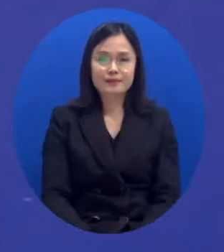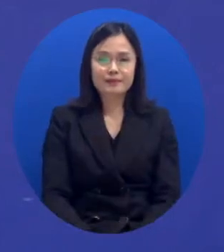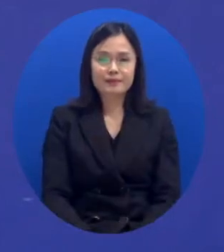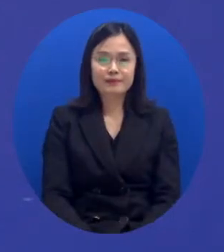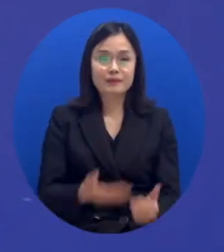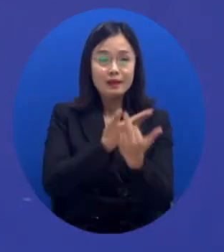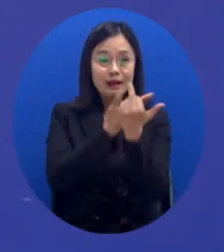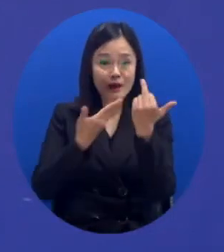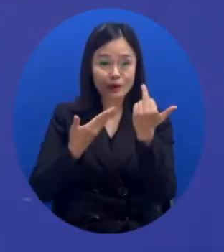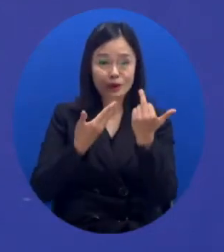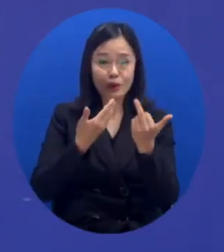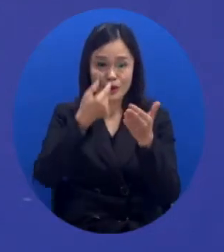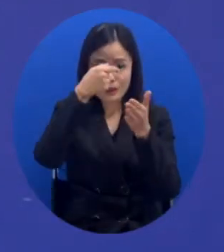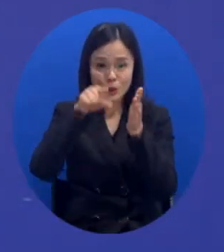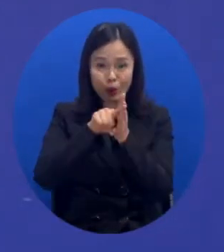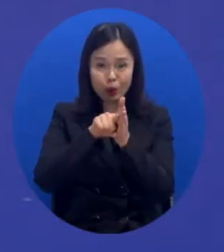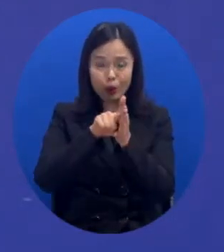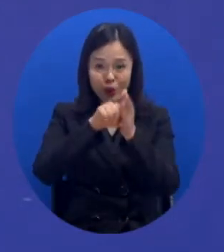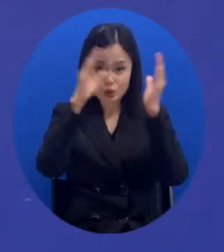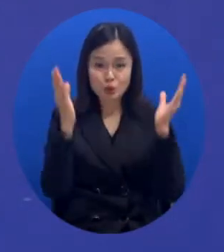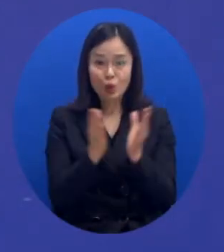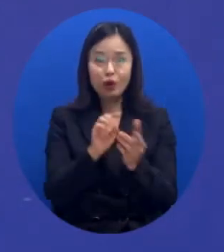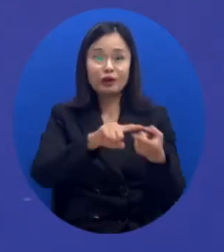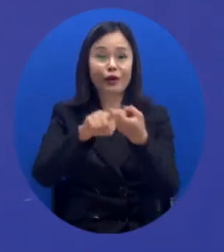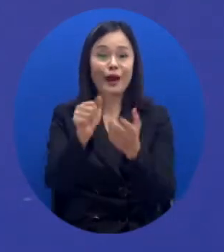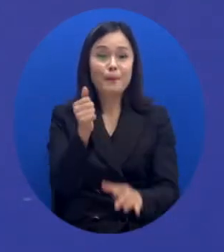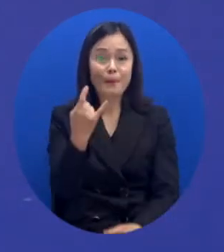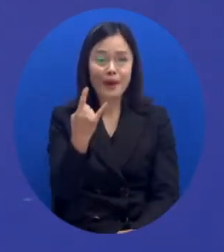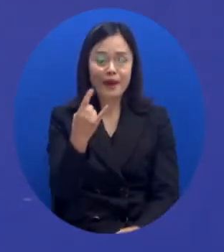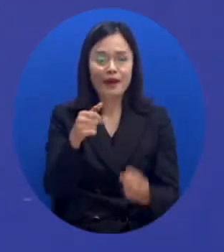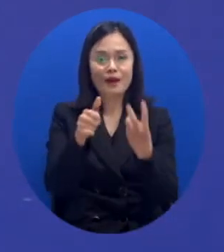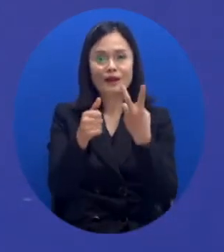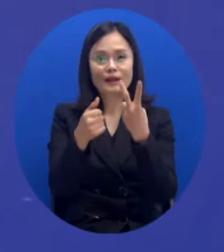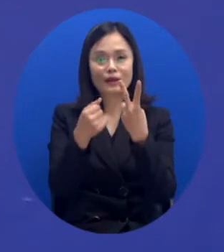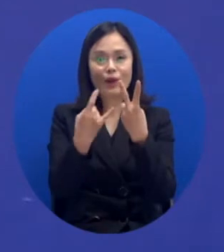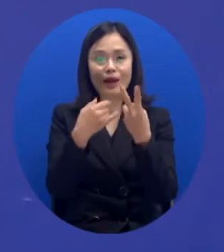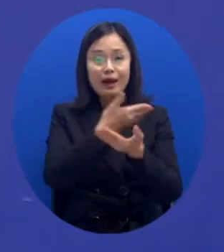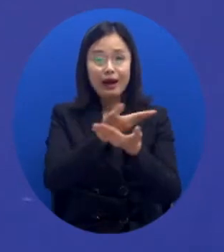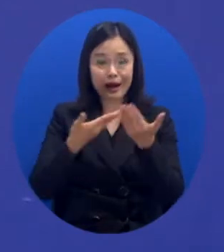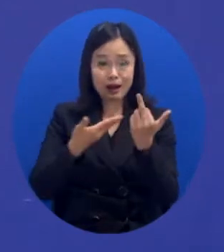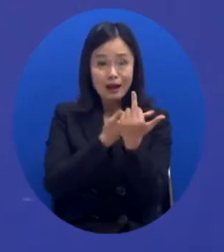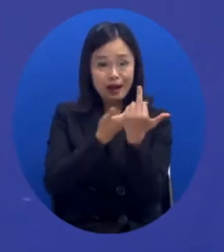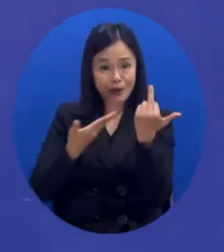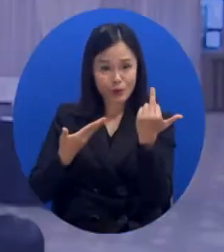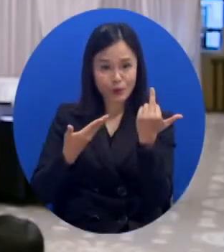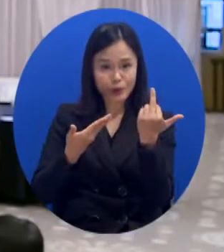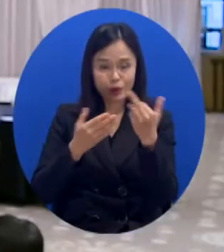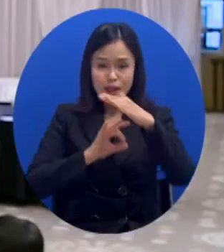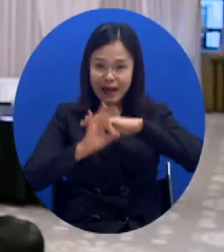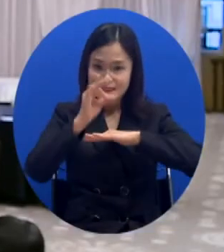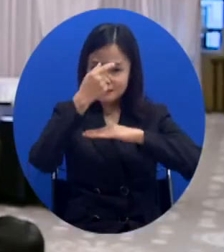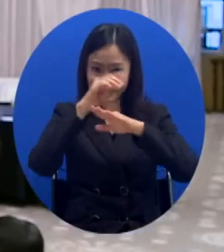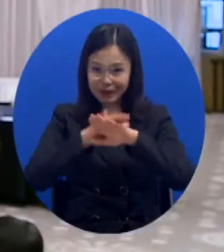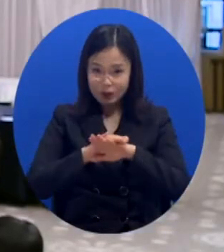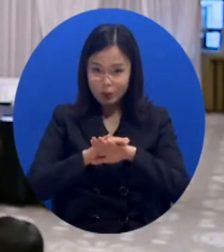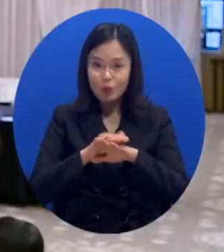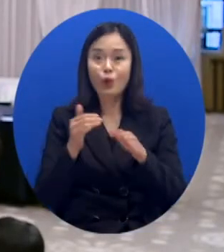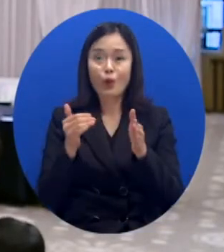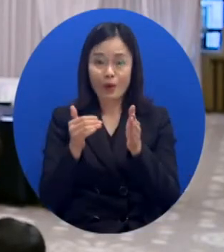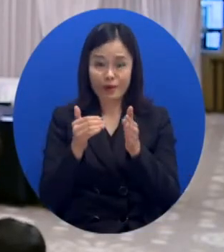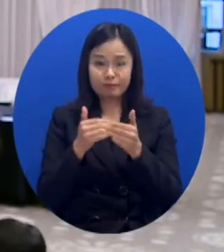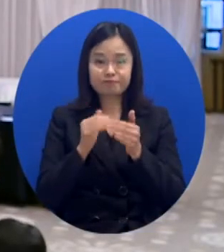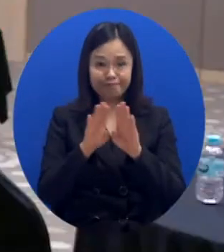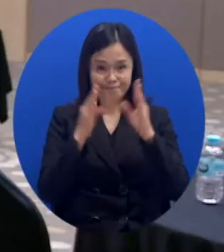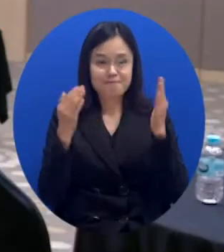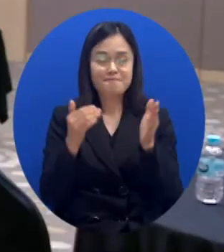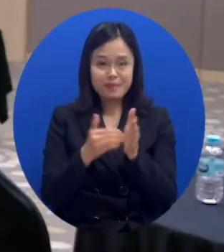강원도 기독교 총연합회 가 제 입에 대한민국 강원도 조찬 기도회 를 개최했습니다 한반도의